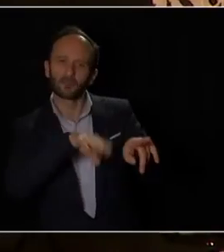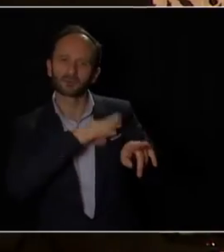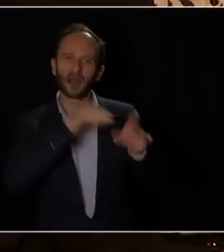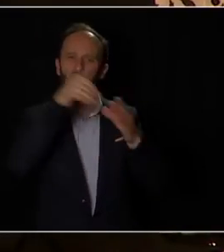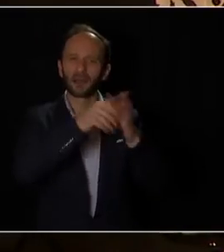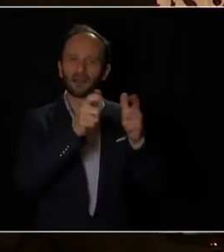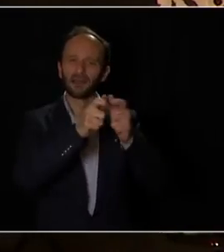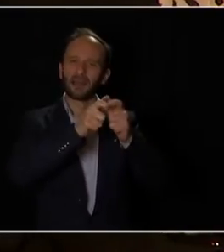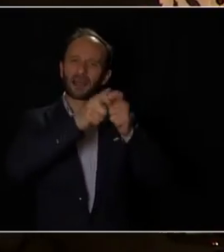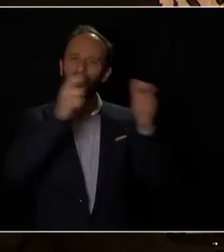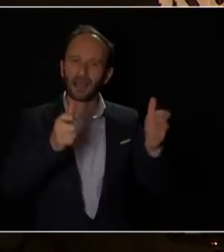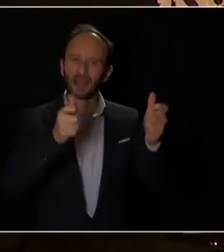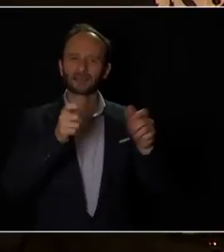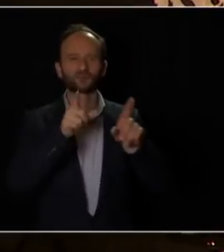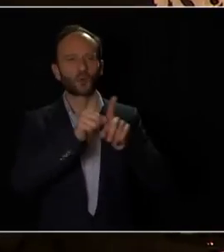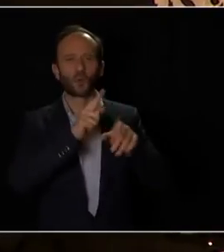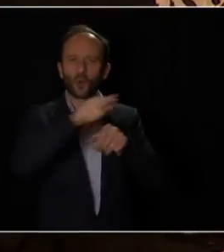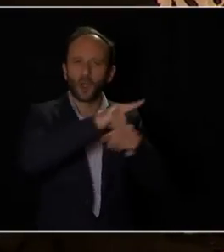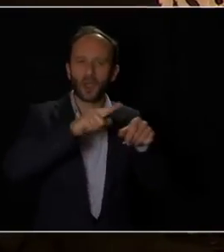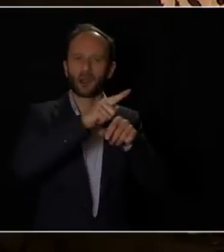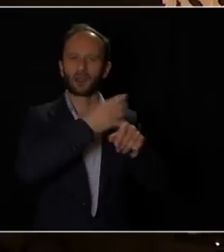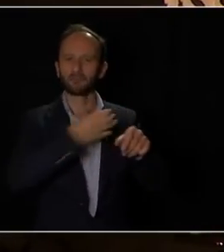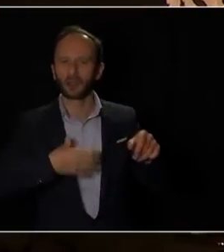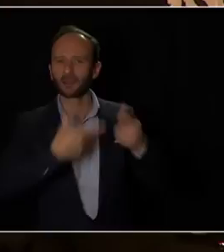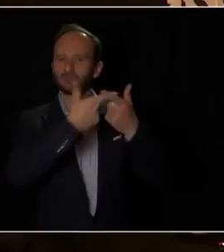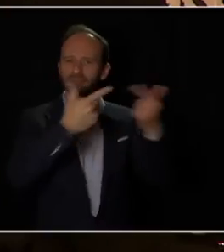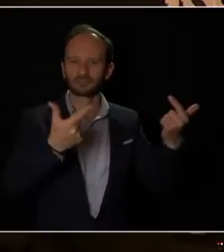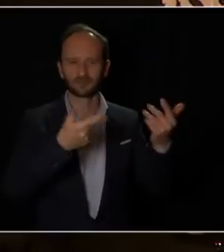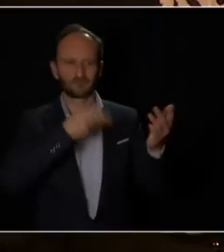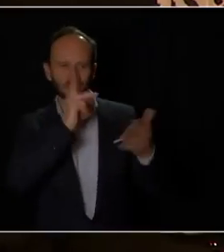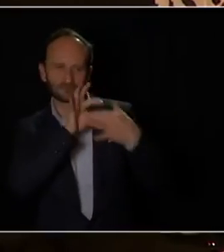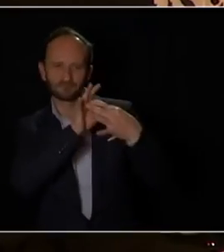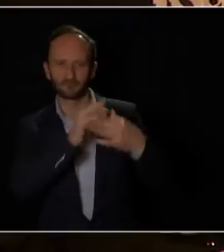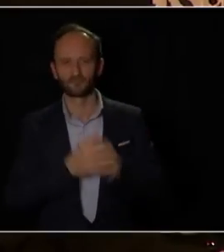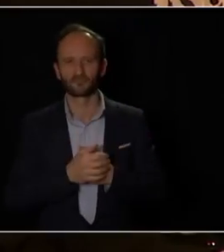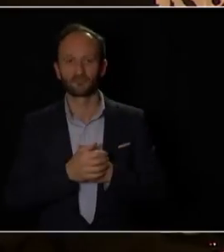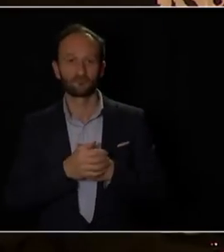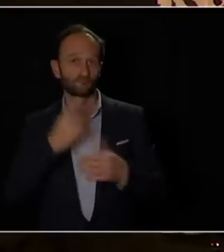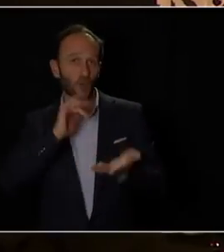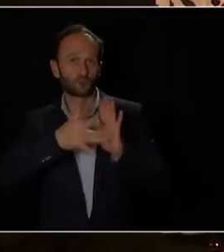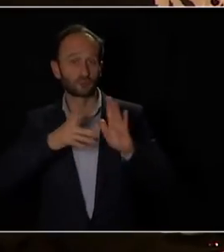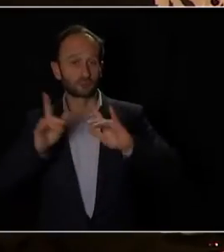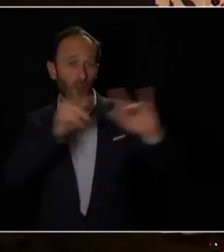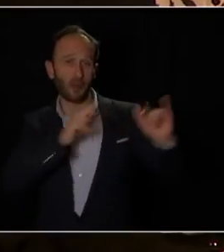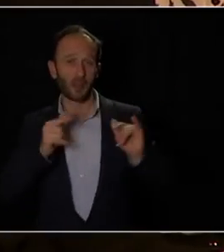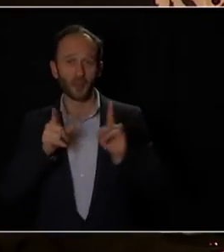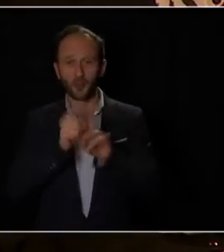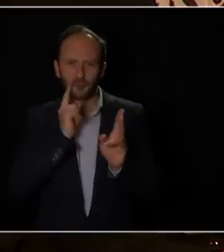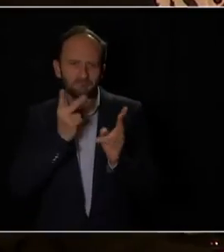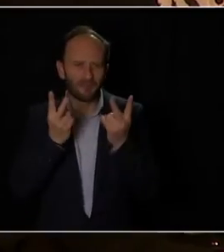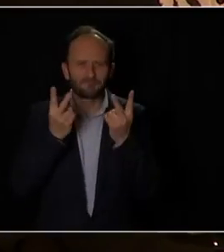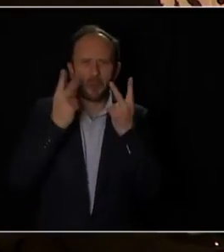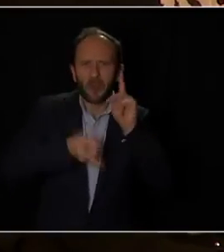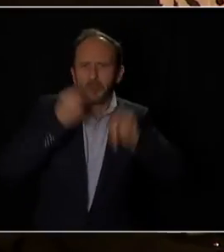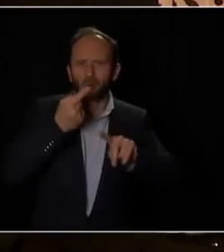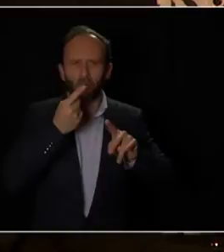institutions locales. Oui, nous apparaissons ensemble, ici, tous, comme des valeurs refuges. Nous sommes des points de